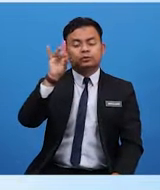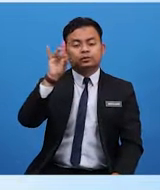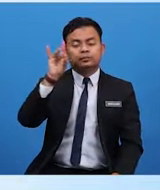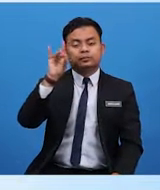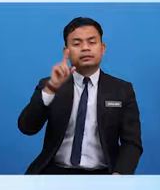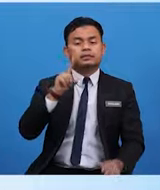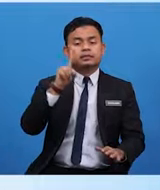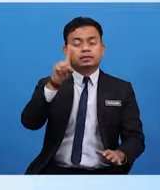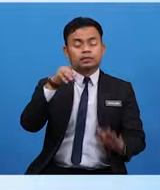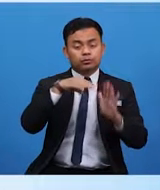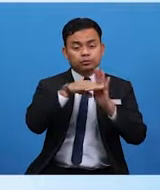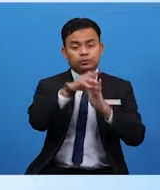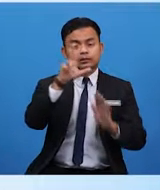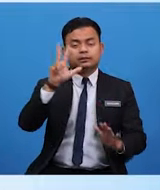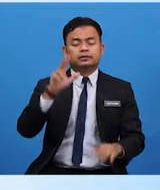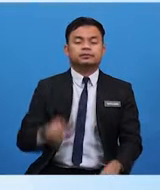1/3